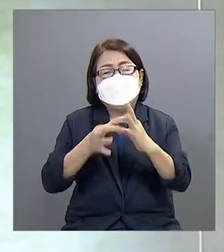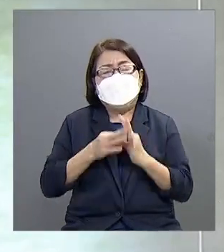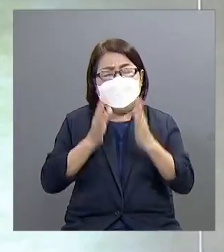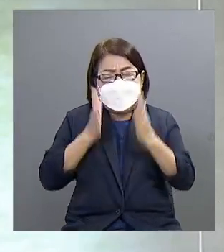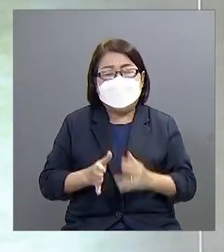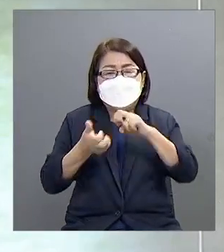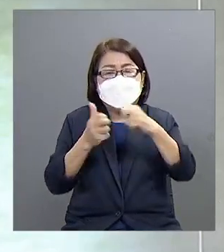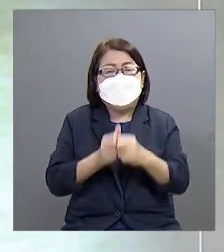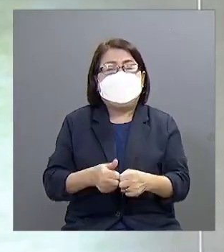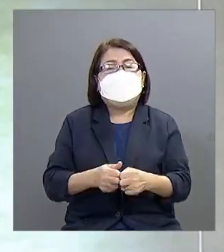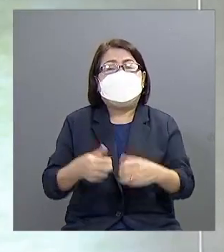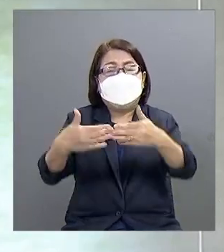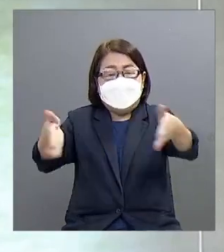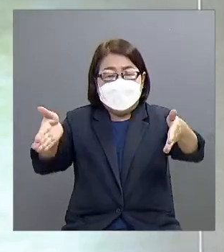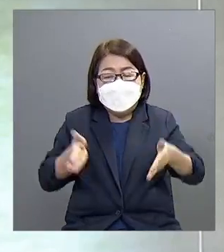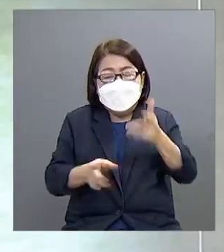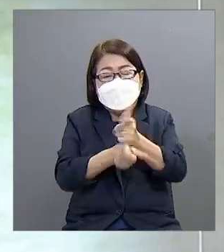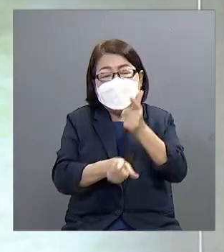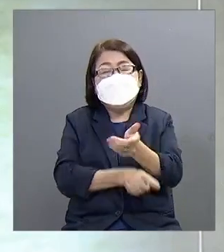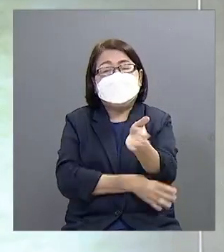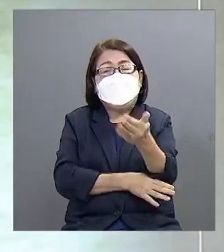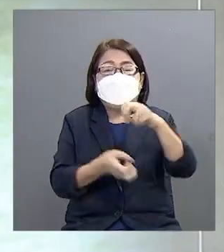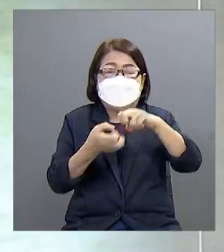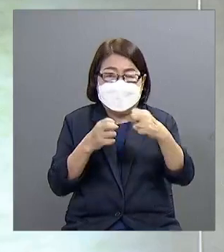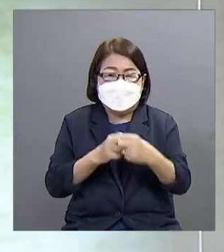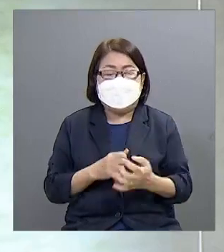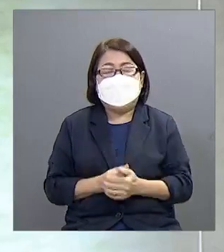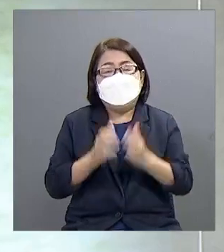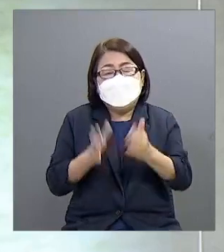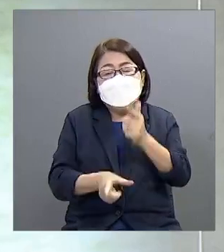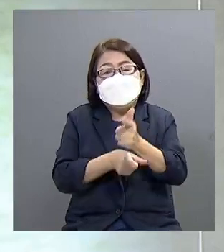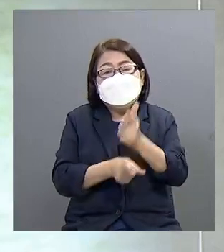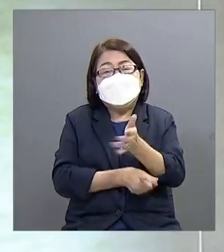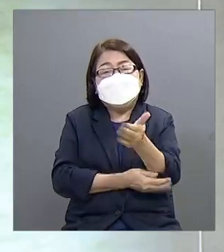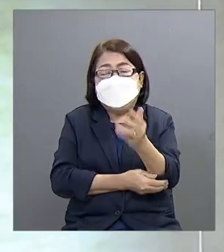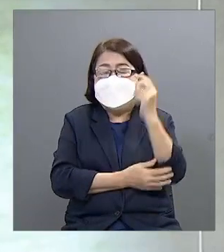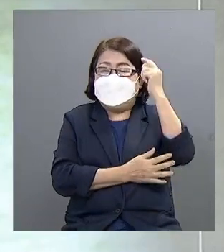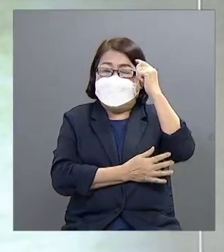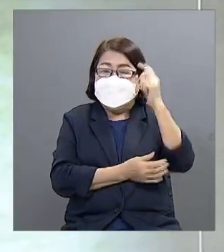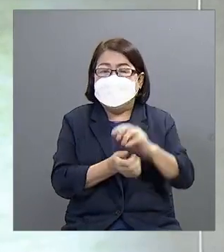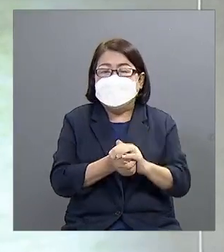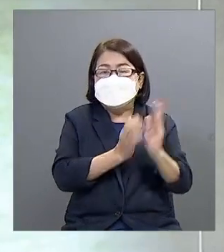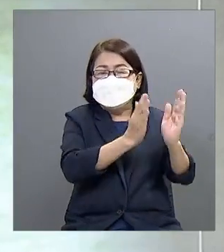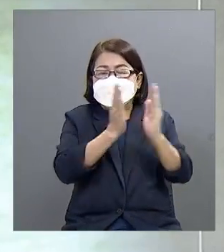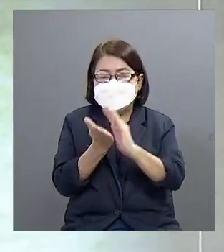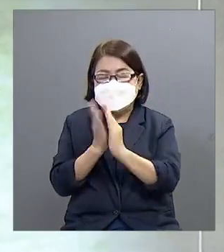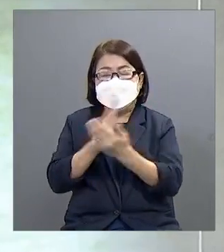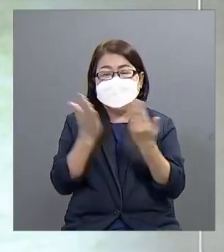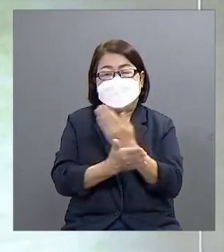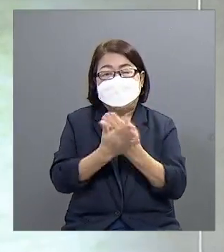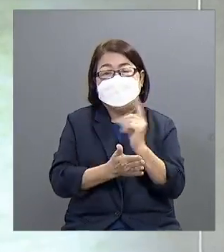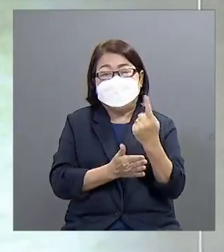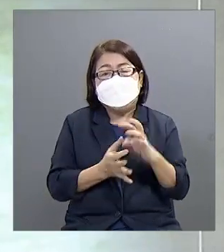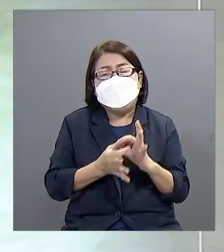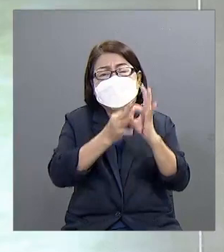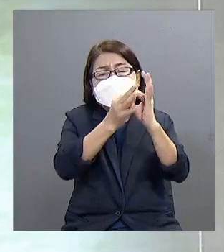กันค่ะวันนี้นะคะเกษตรกรผู้เลี้ยงปลากระชังนะคะก็เลยได้นำเอานวัตกรรมมาแก้ไขการเปลี่ยนแปลงสภาพภูมิอากาศจะเป็นนวัตกรรมอะไร